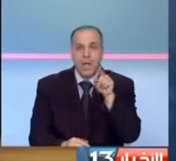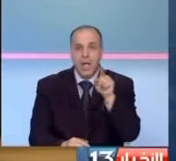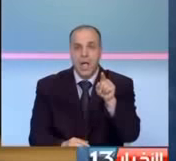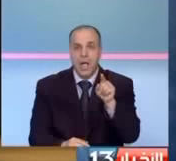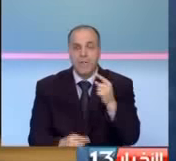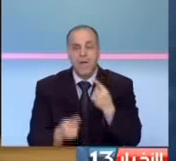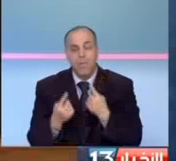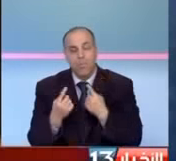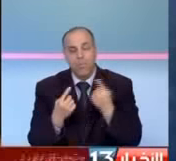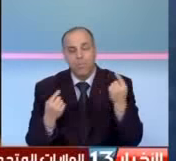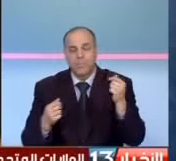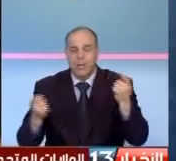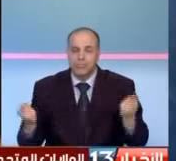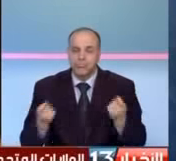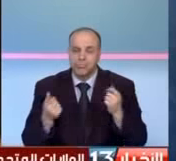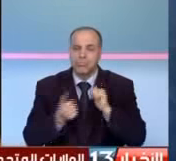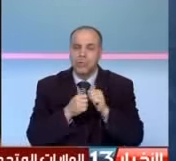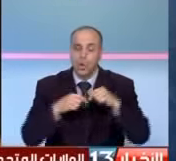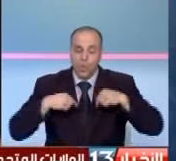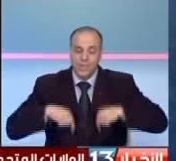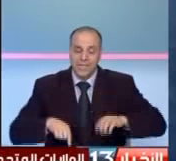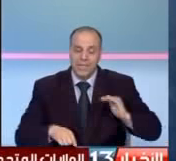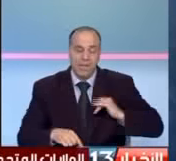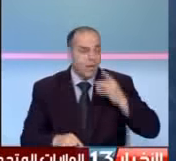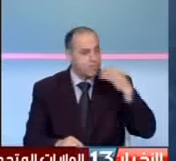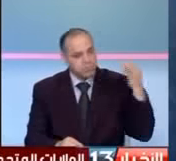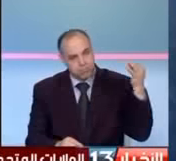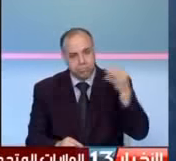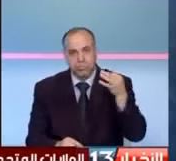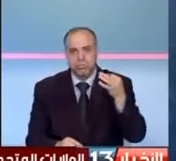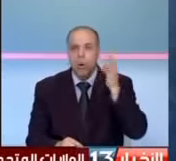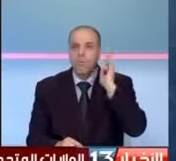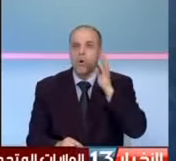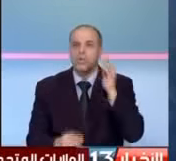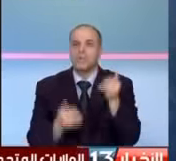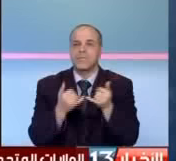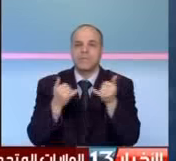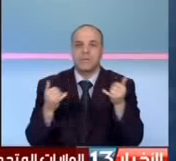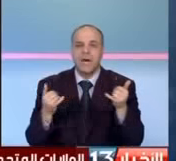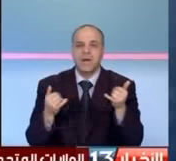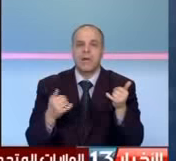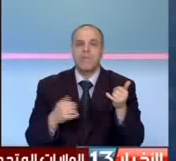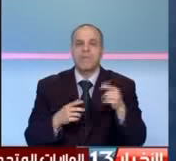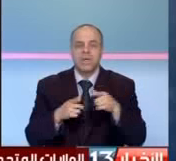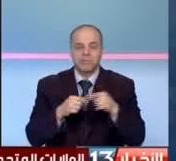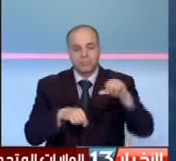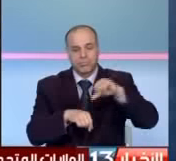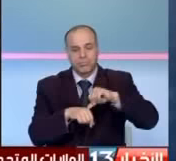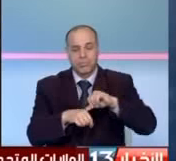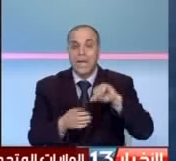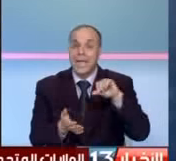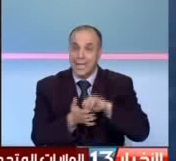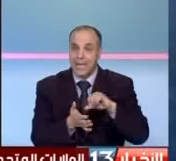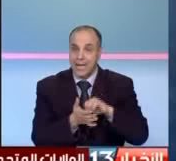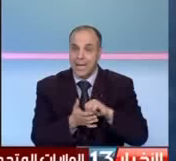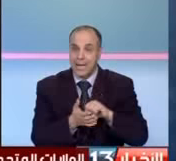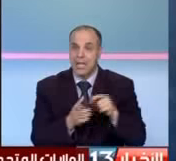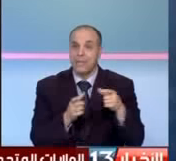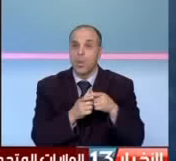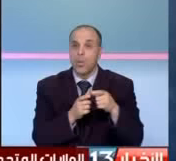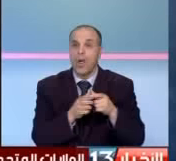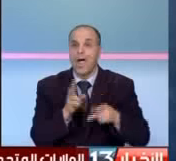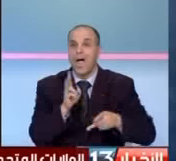هذه المناورات عقب وصف وزير الدفاع الأمريكي خلال مؤتمر صحفي في طوكيو إيران بأنها أكبر